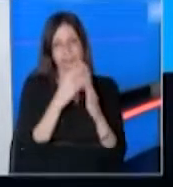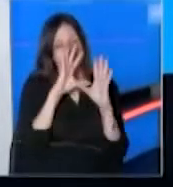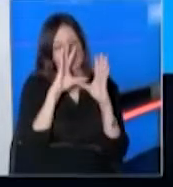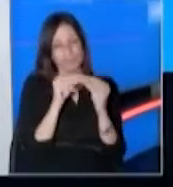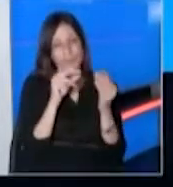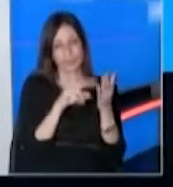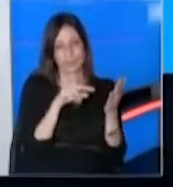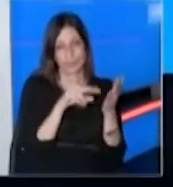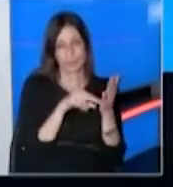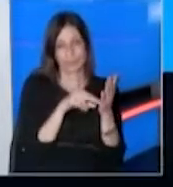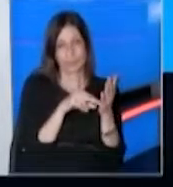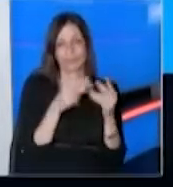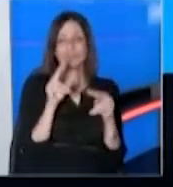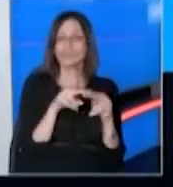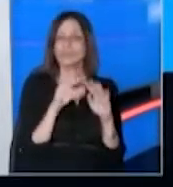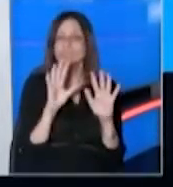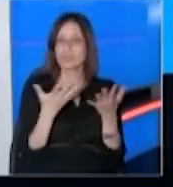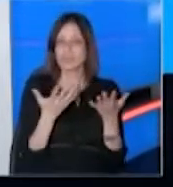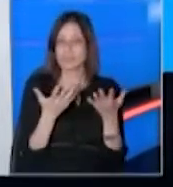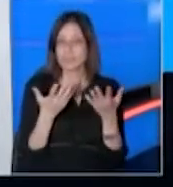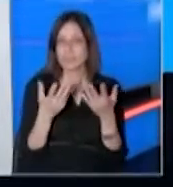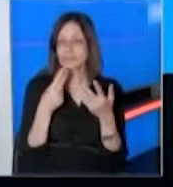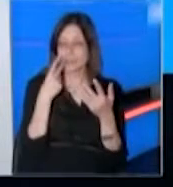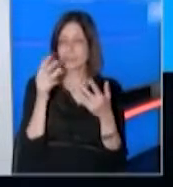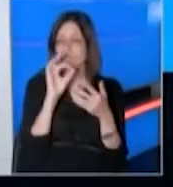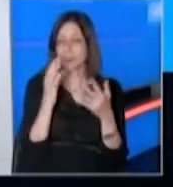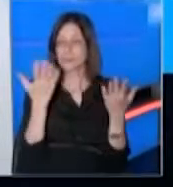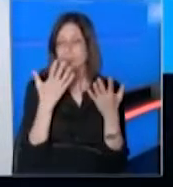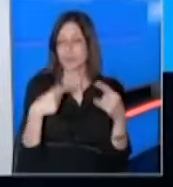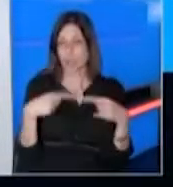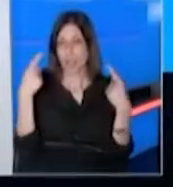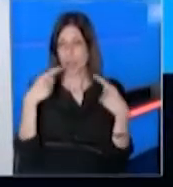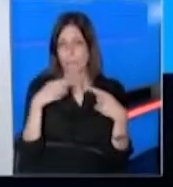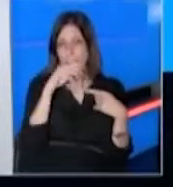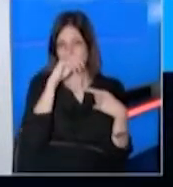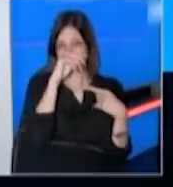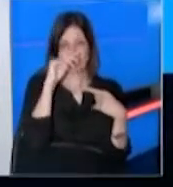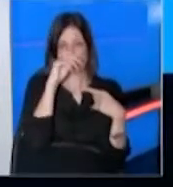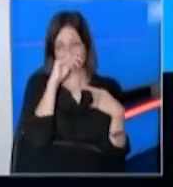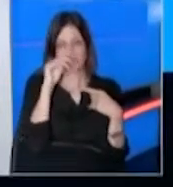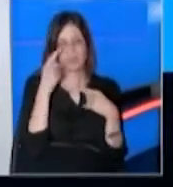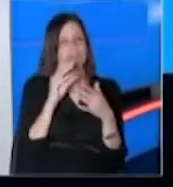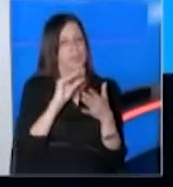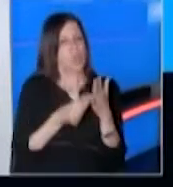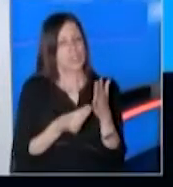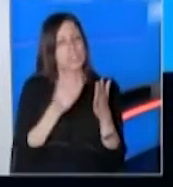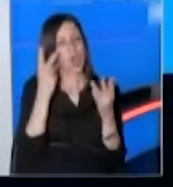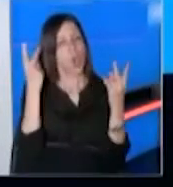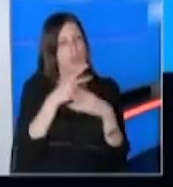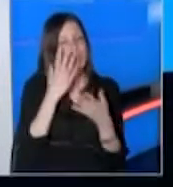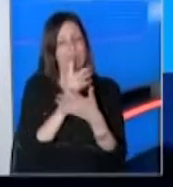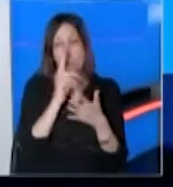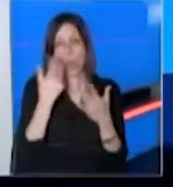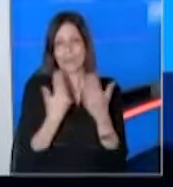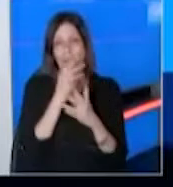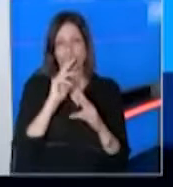התמונה, ואז. ואז רגע, אז אתה אני עדיין, מה קורה היום? בבקשה, כן. החוזה כבר לא מתחדש לשלוש שנים,